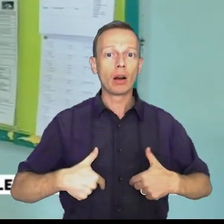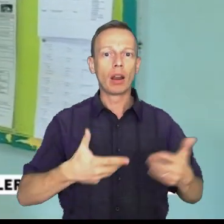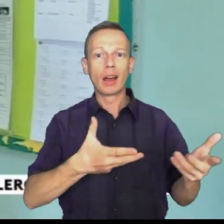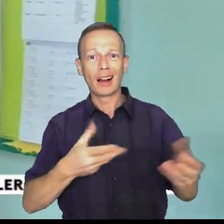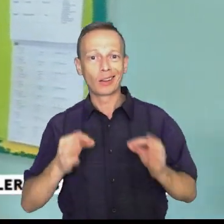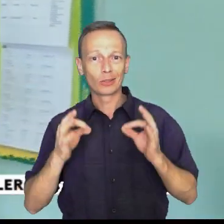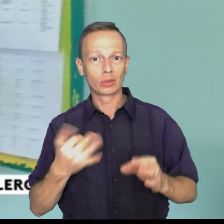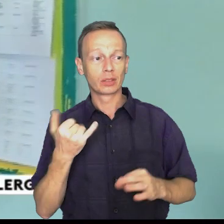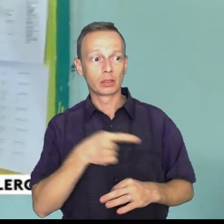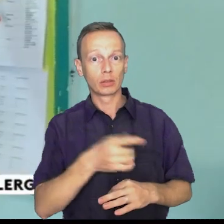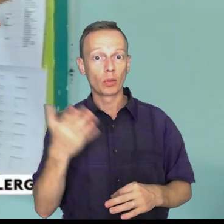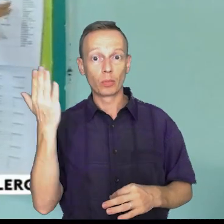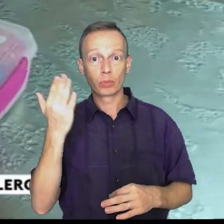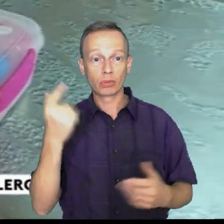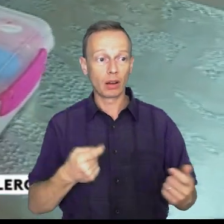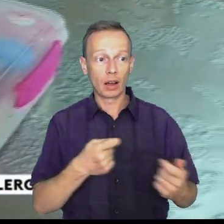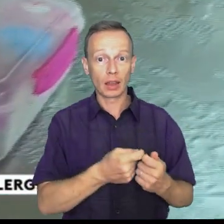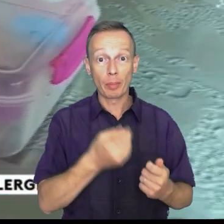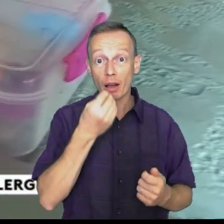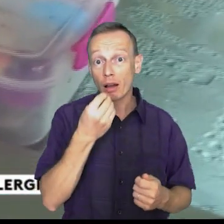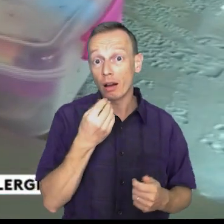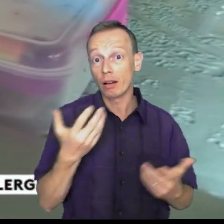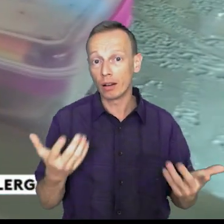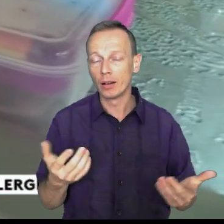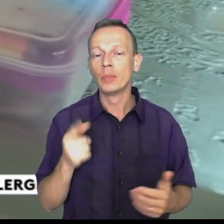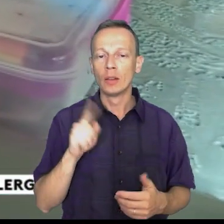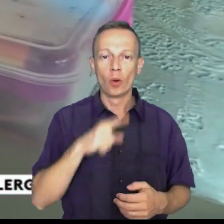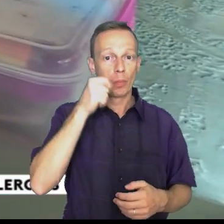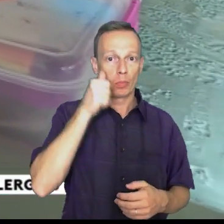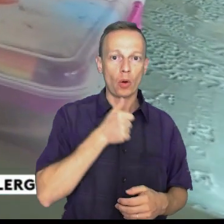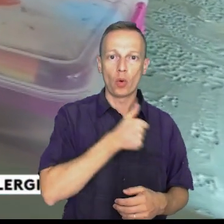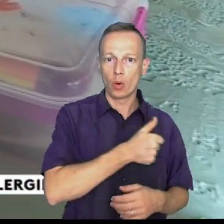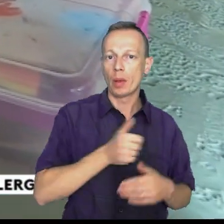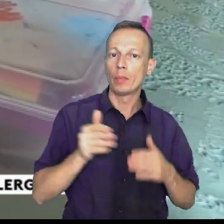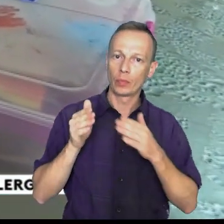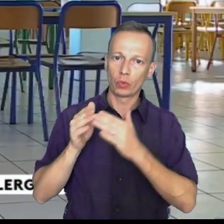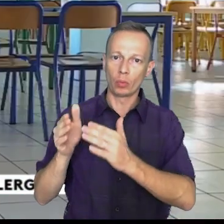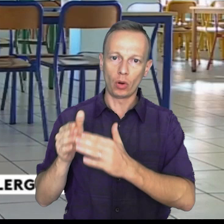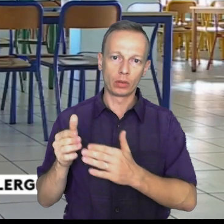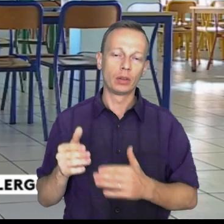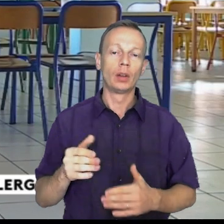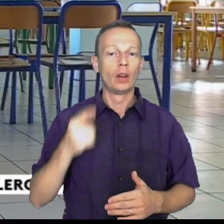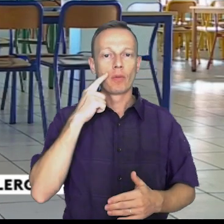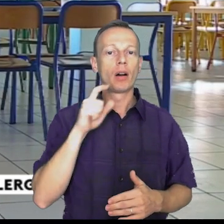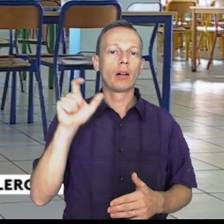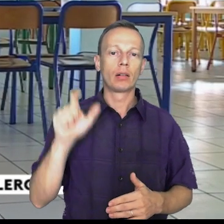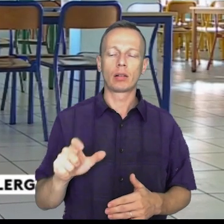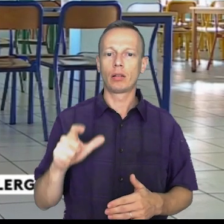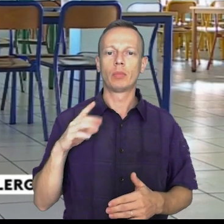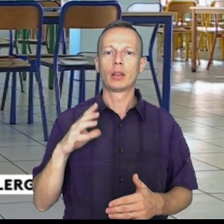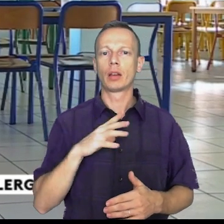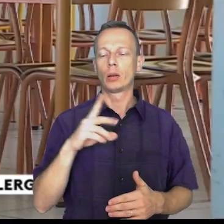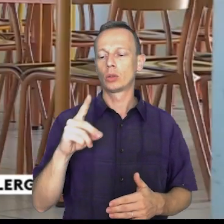mieux les élèves nécessitant un repas spécial. Mais c'est aux parents d'en faire la demande. Les explications d'Inès Dozac